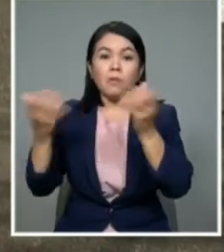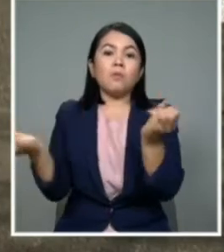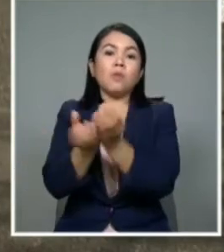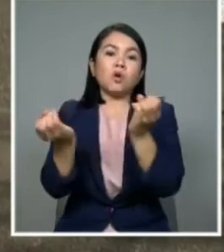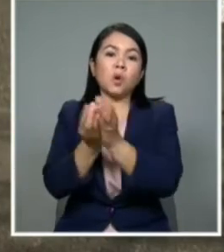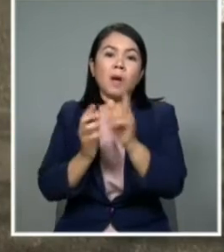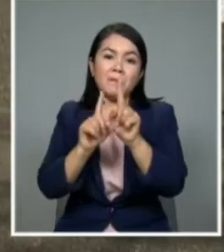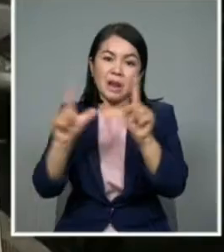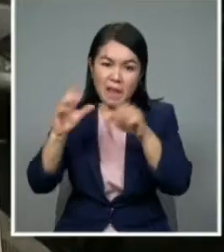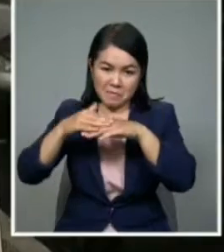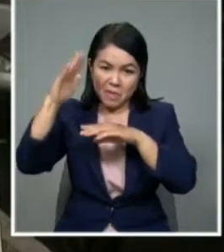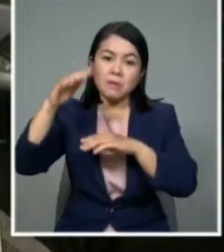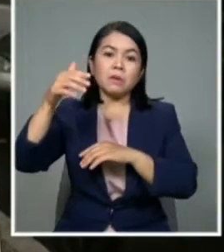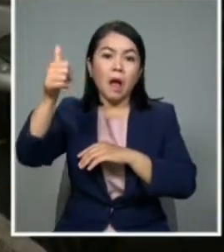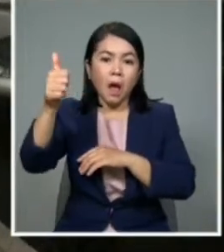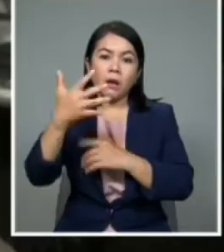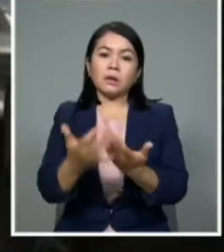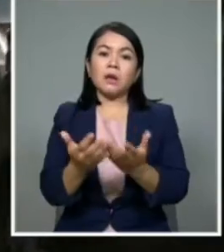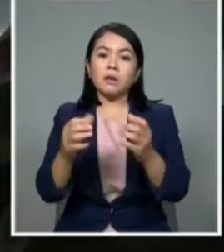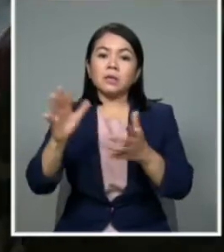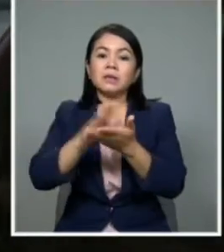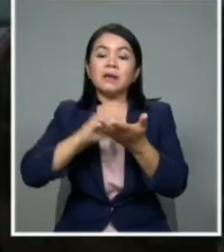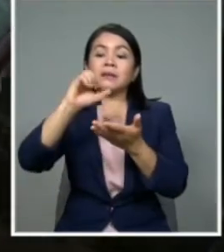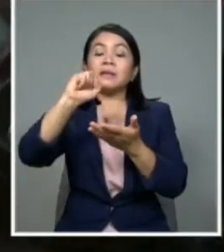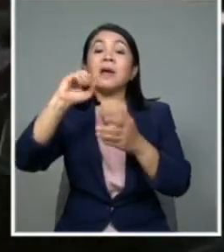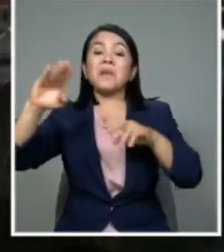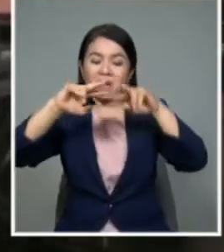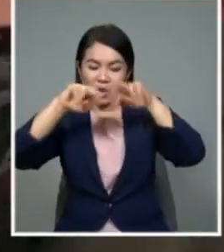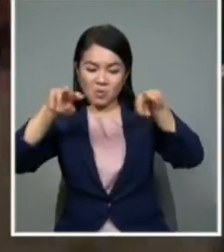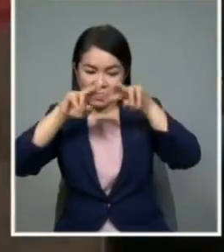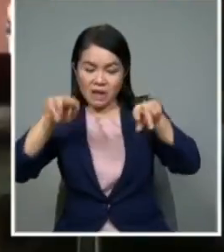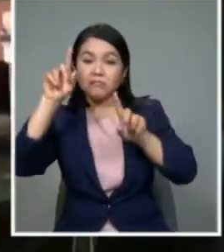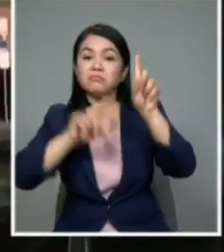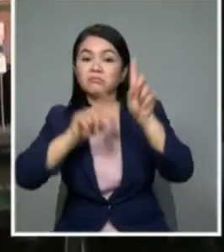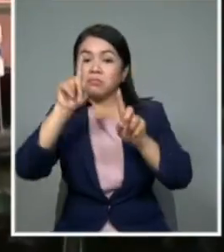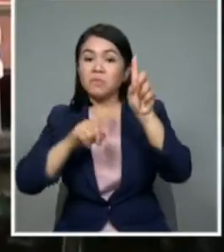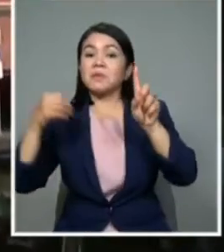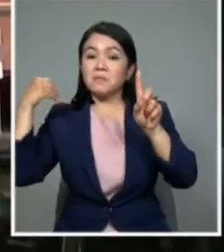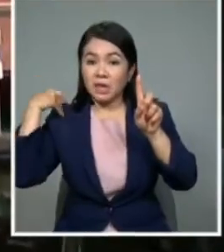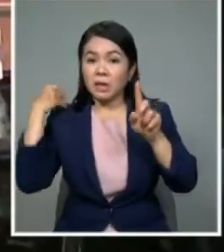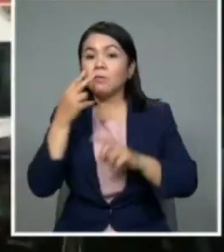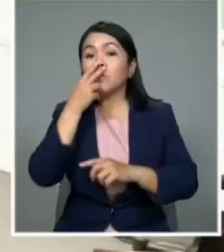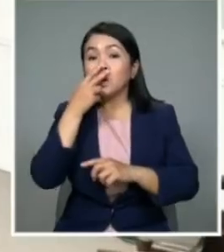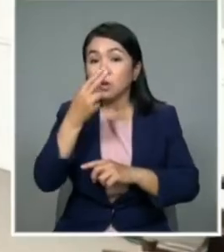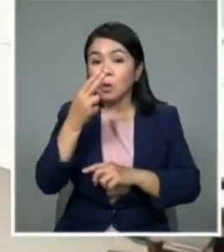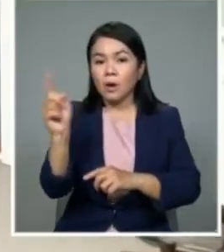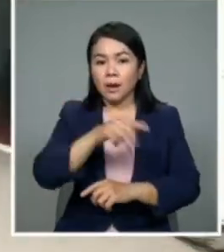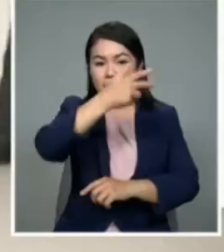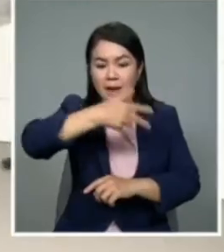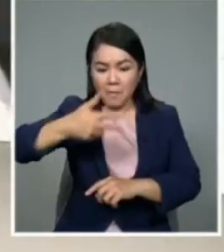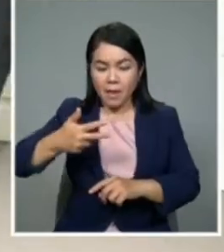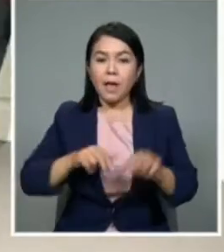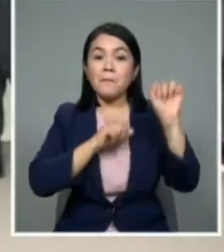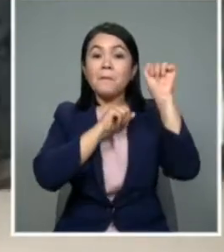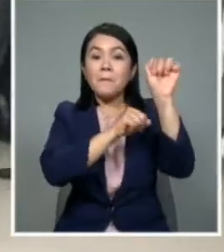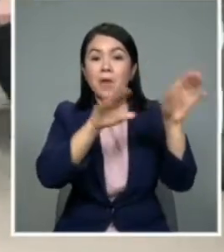นี่ก็คือการประเมินจากทางสถาบันภูมิแพ้และโรคติดเชื้อแห่งชาติของสหรัฐนะคะส่วนที่เดนมาร์กล่าสุดนั้นประกาศปิดโรง